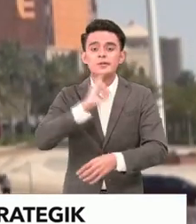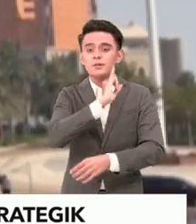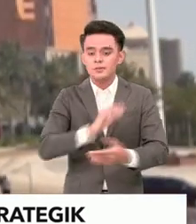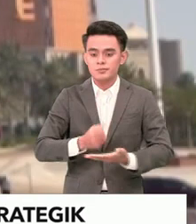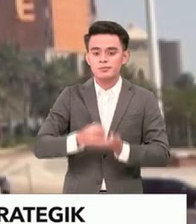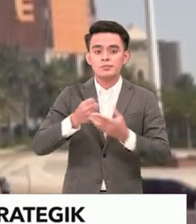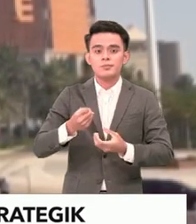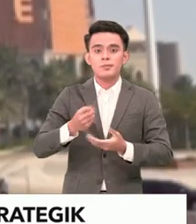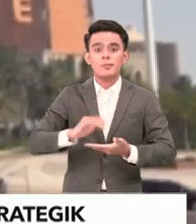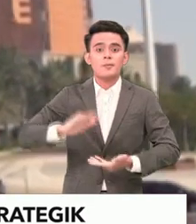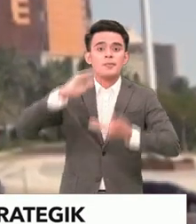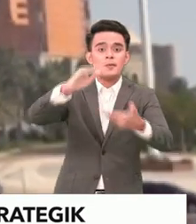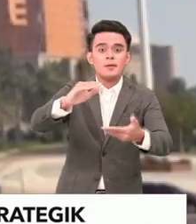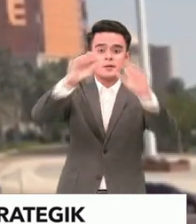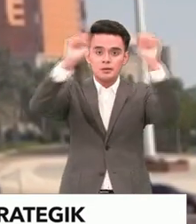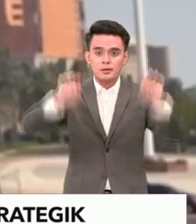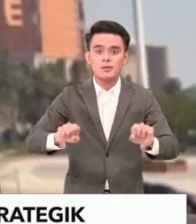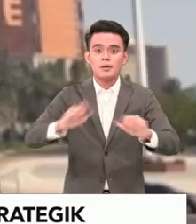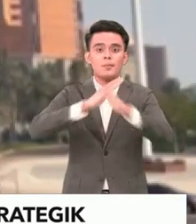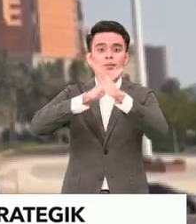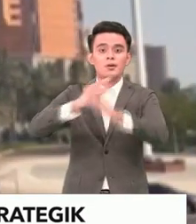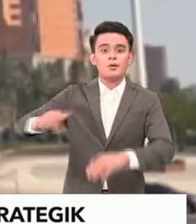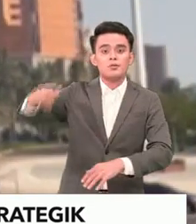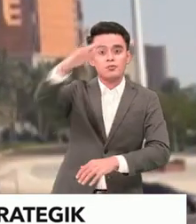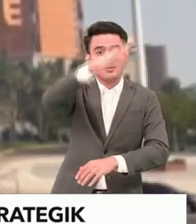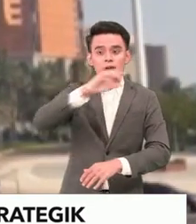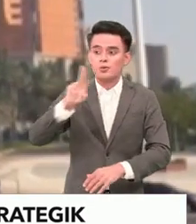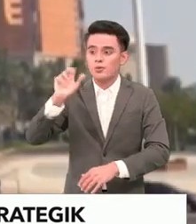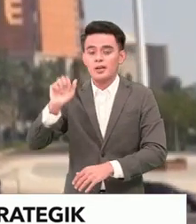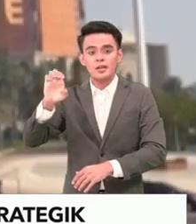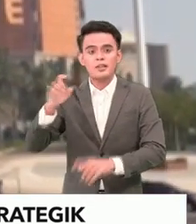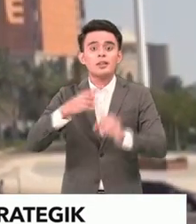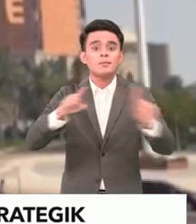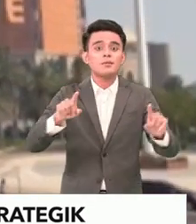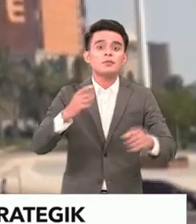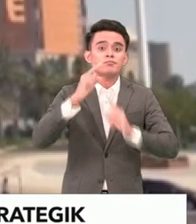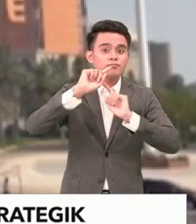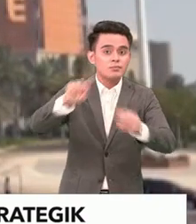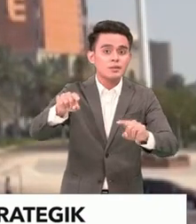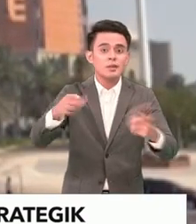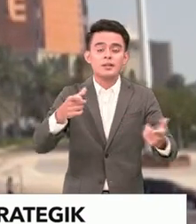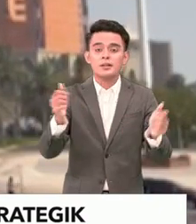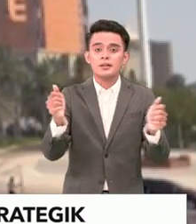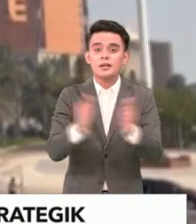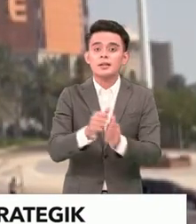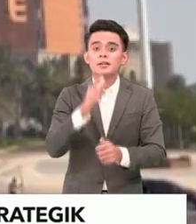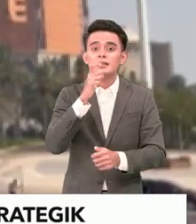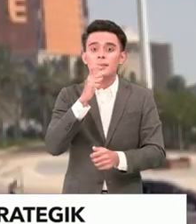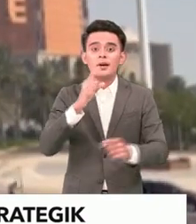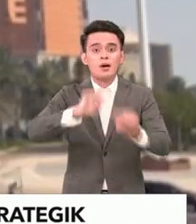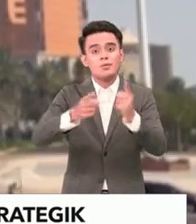membekalkan sistem pertahanan udara kepada UII baru-baru ini namun jelas dengan siapa mereka tidak berkawan itu